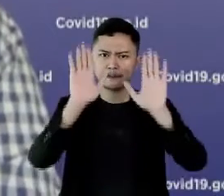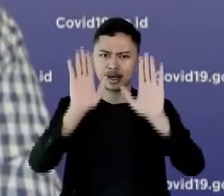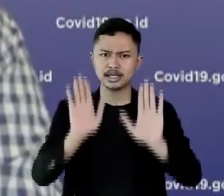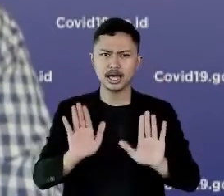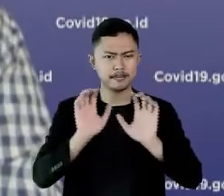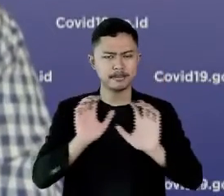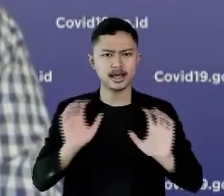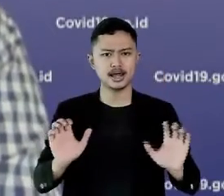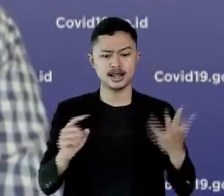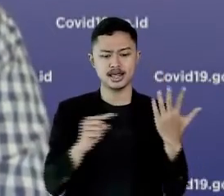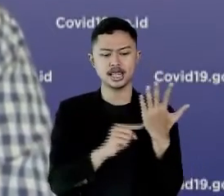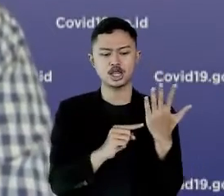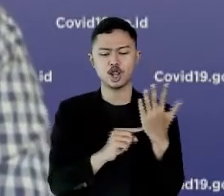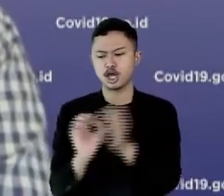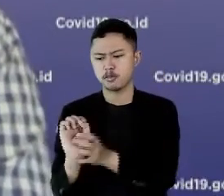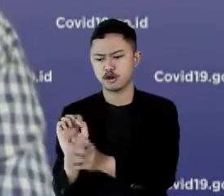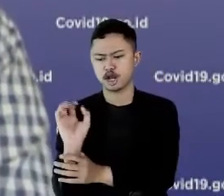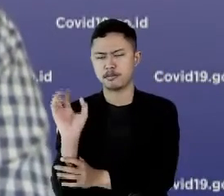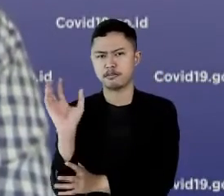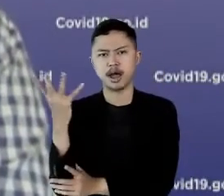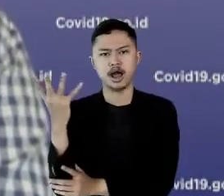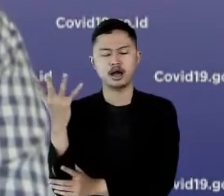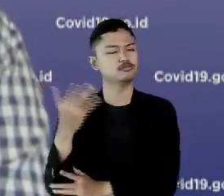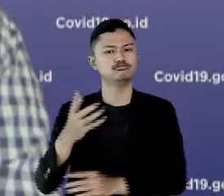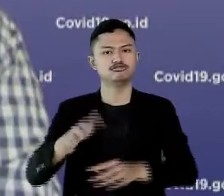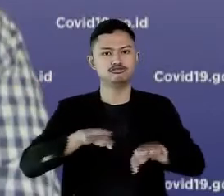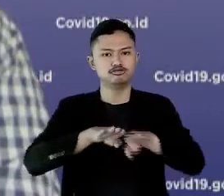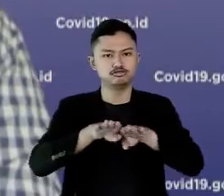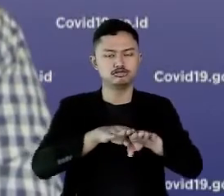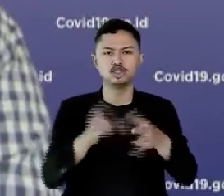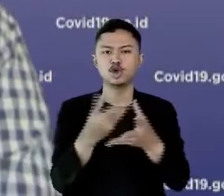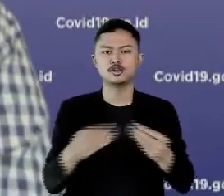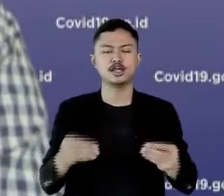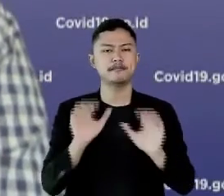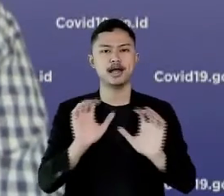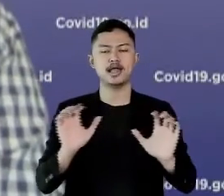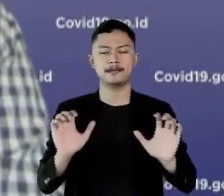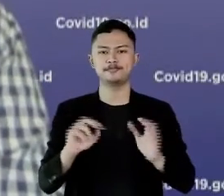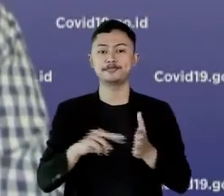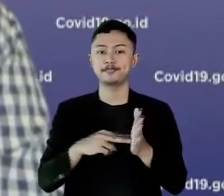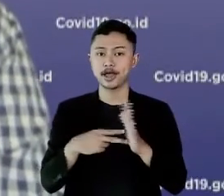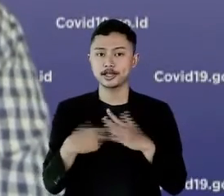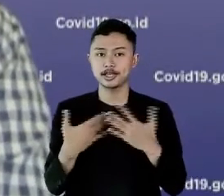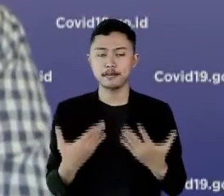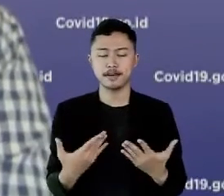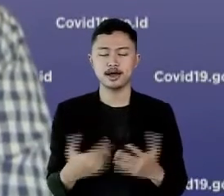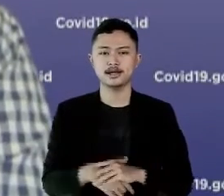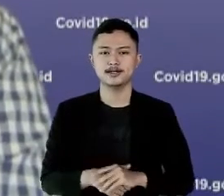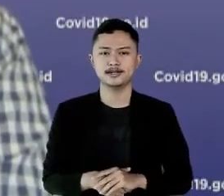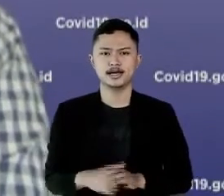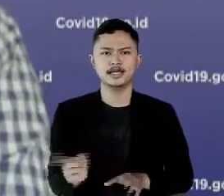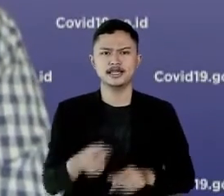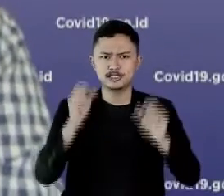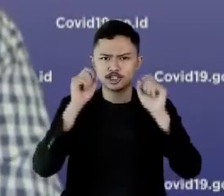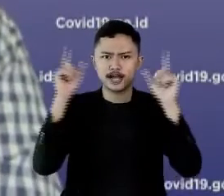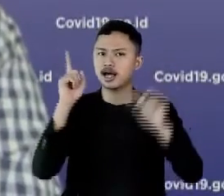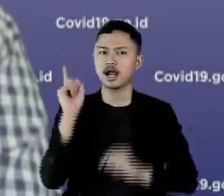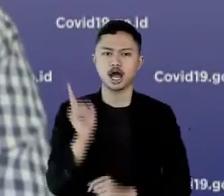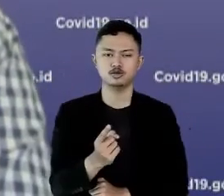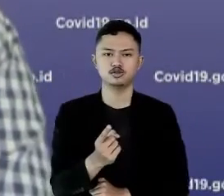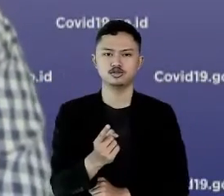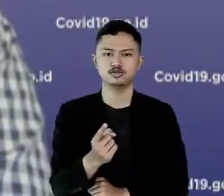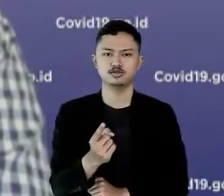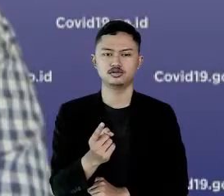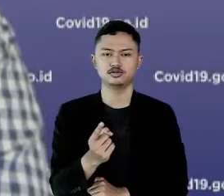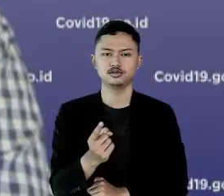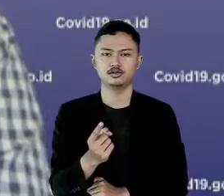terutama kemudian teknologi begitu berkembang merespon situasi wabah ini. Jadi artinya memang kita harus sadar